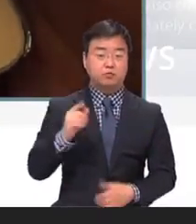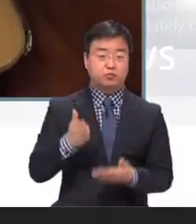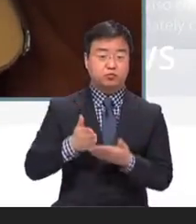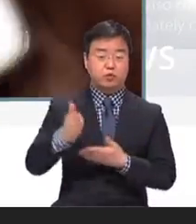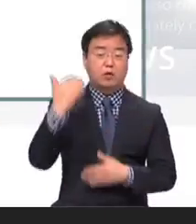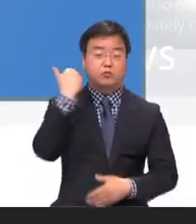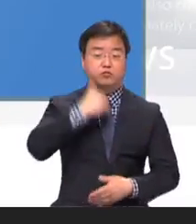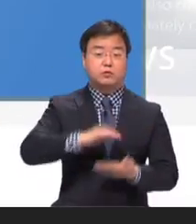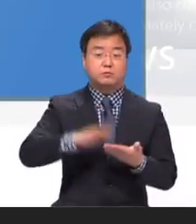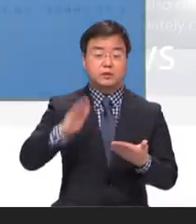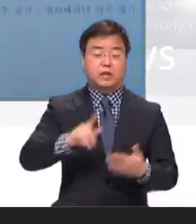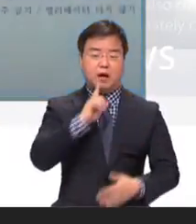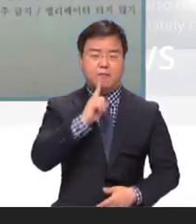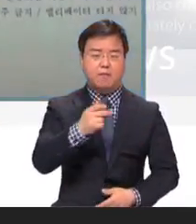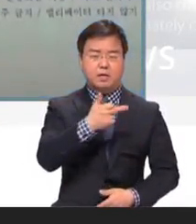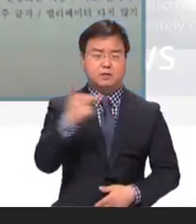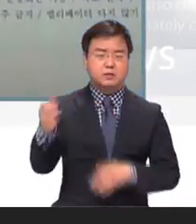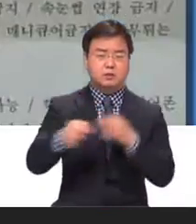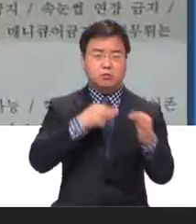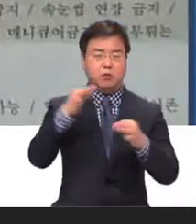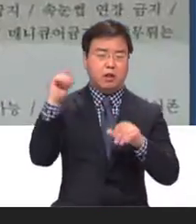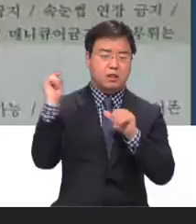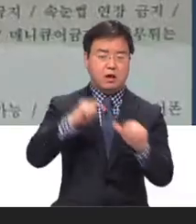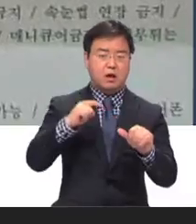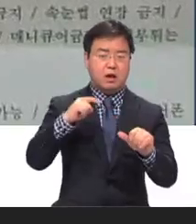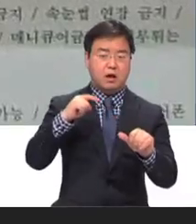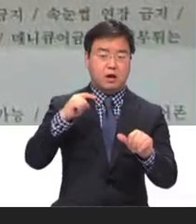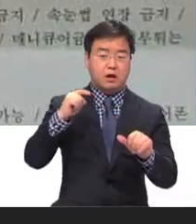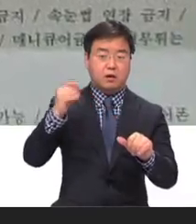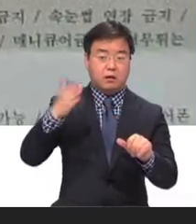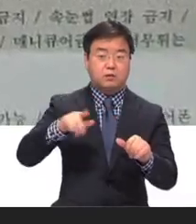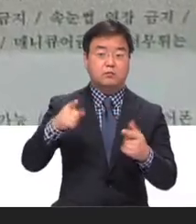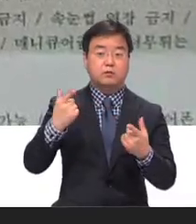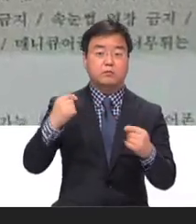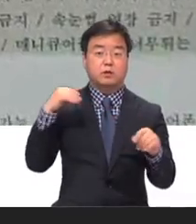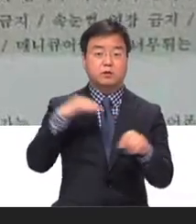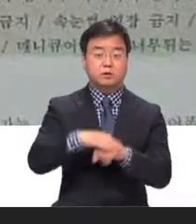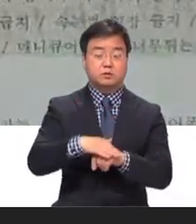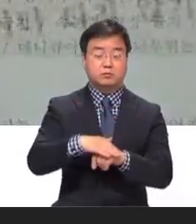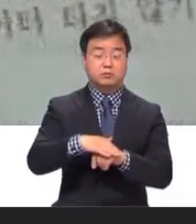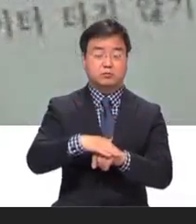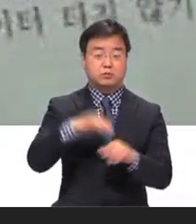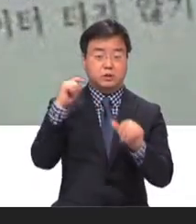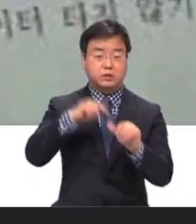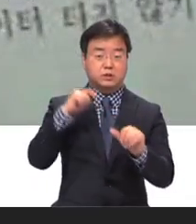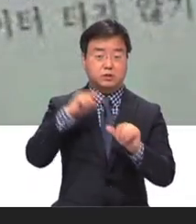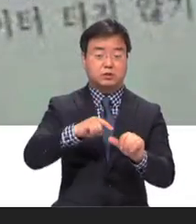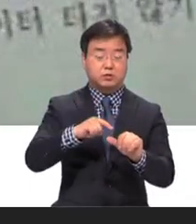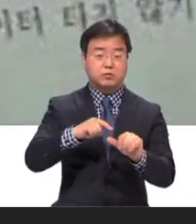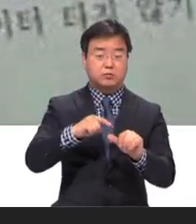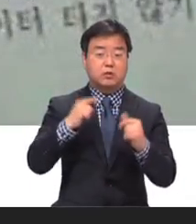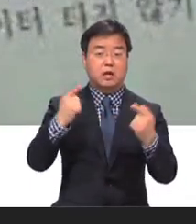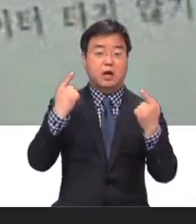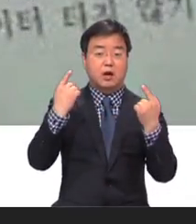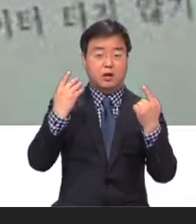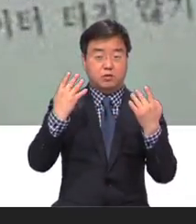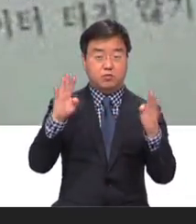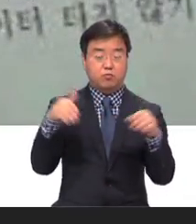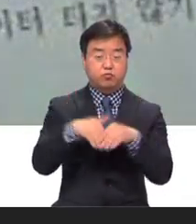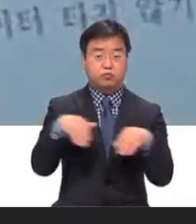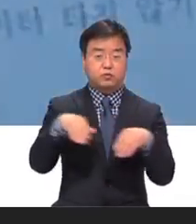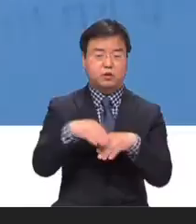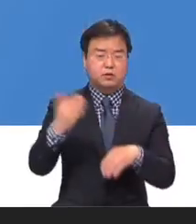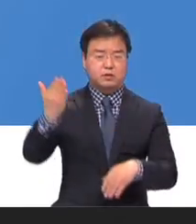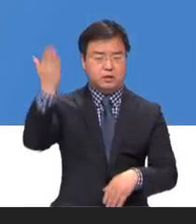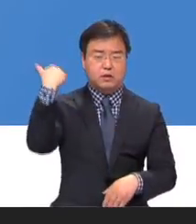큰 소리로 인사하라고 시킨다고 하는데 네. 이런 식으로 후배한테 인사시키는 대학 문화는 옛날에 ROTC 말고는 없었습니다. 네. 근데